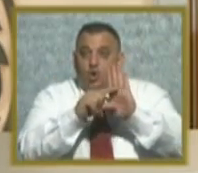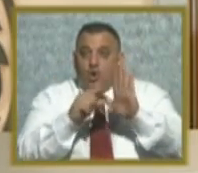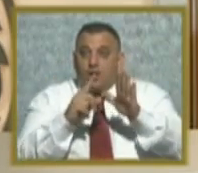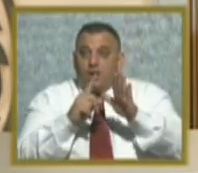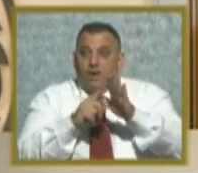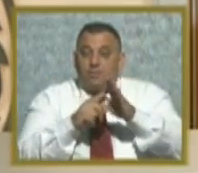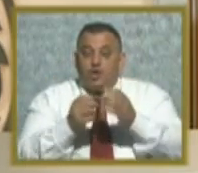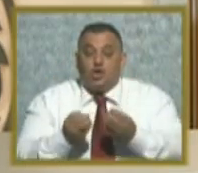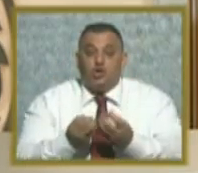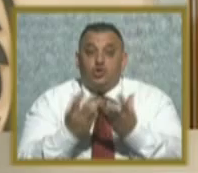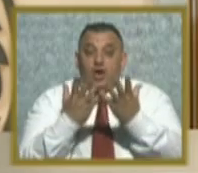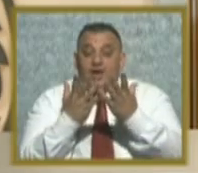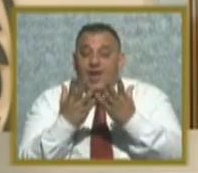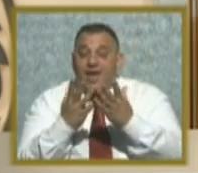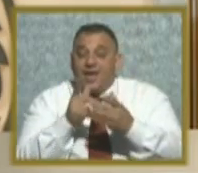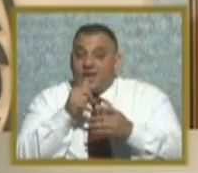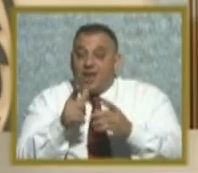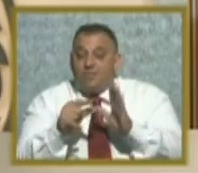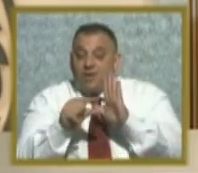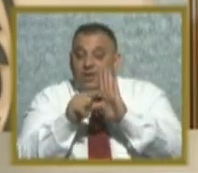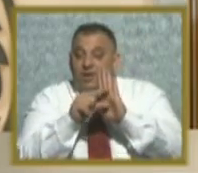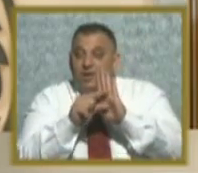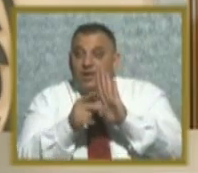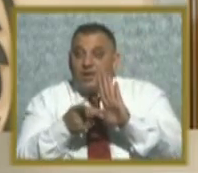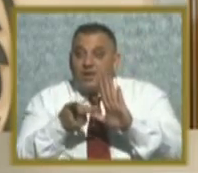لأشياء في الجنة، وبعضهم يقول هذه